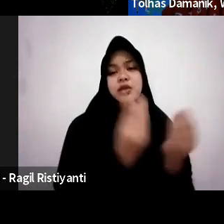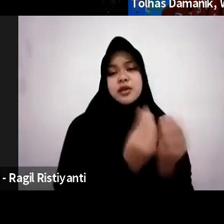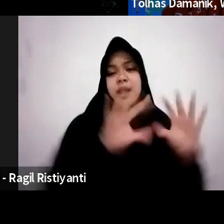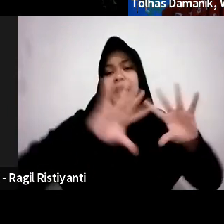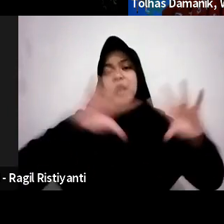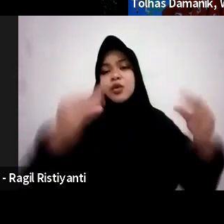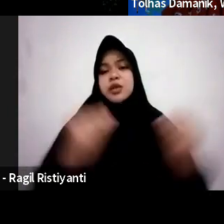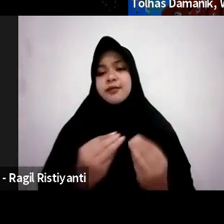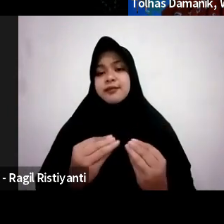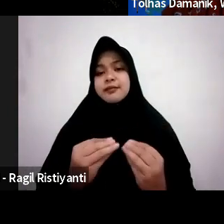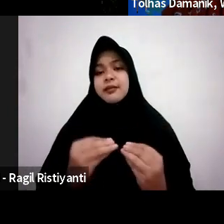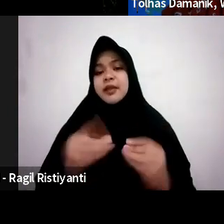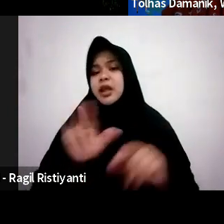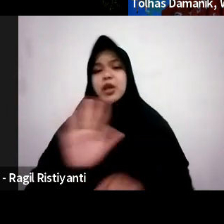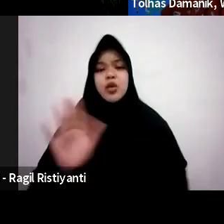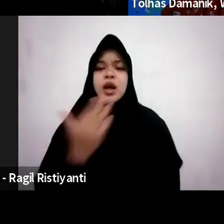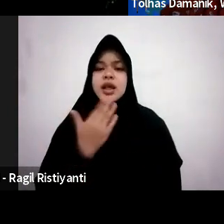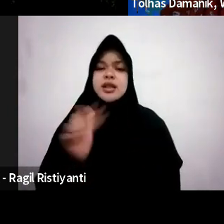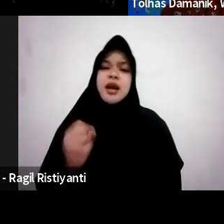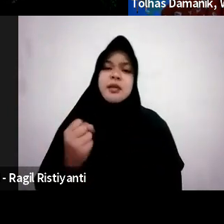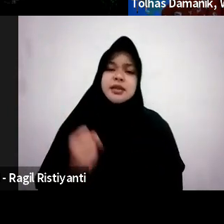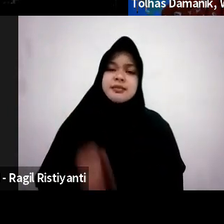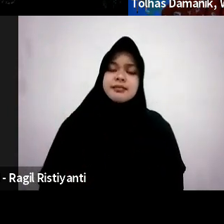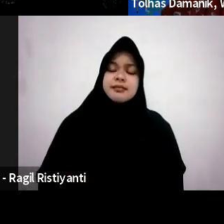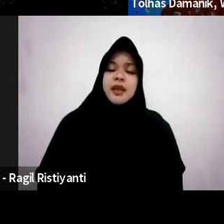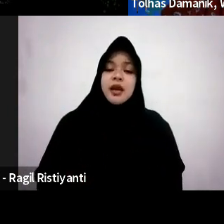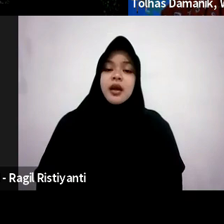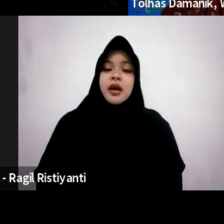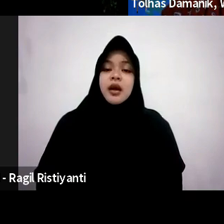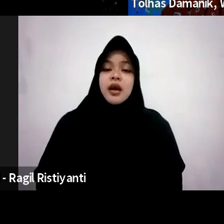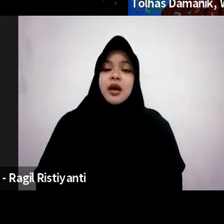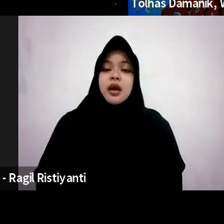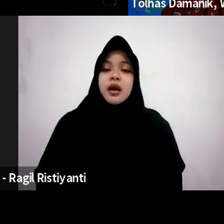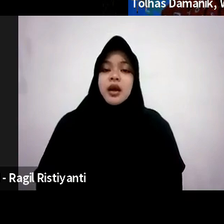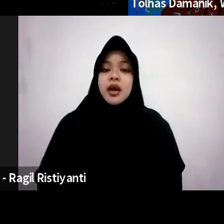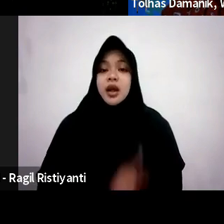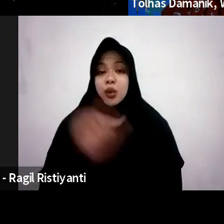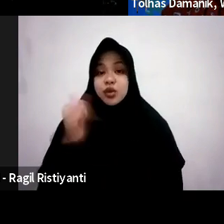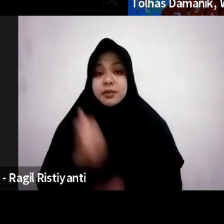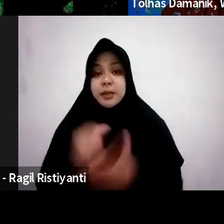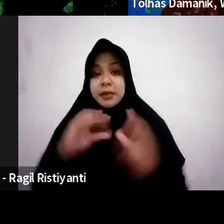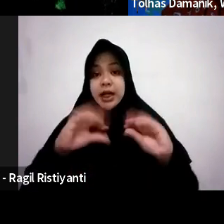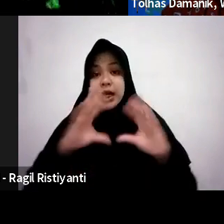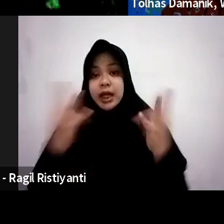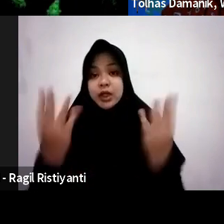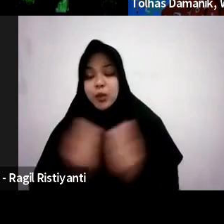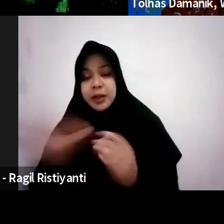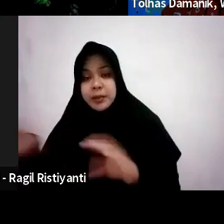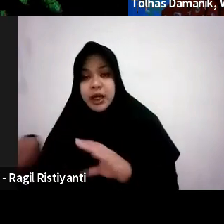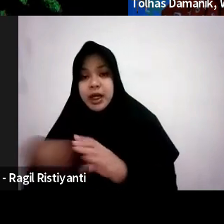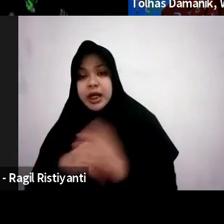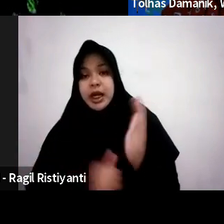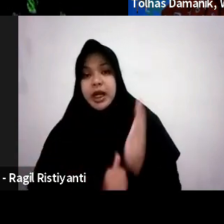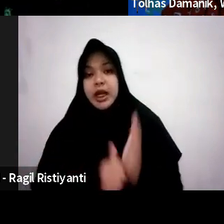enggak Sederhana itu dan kemudian kita melihat bahwa sebenarnya pendidikan inklusif ini juga sudah menjadi bagian dari agenda